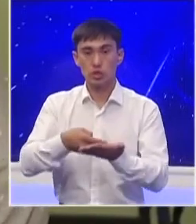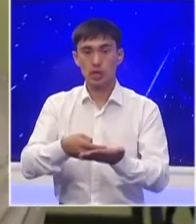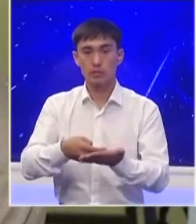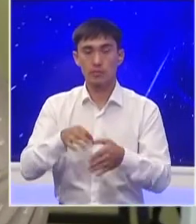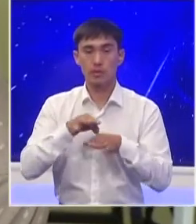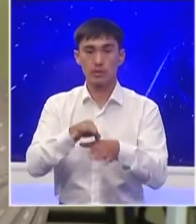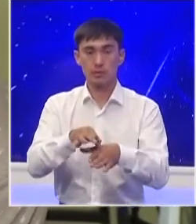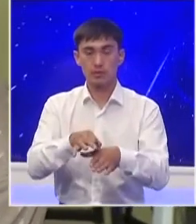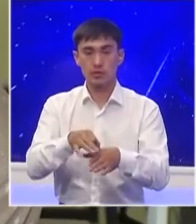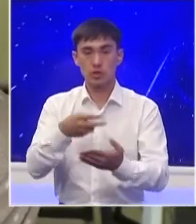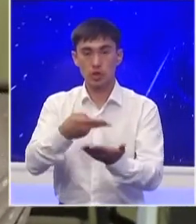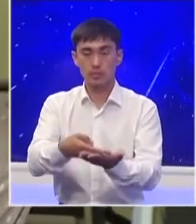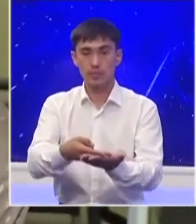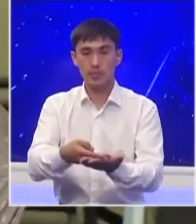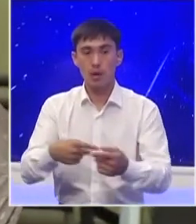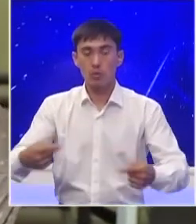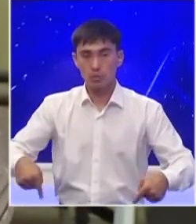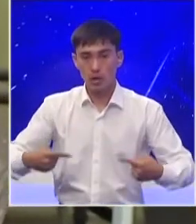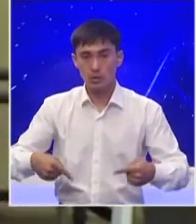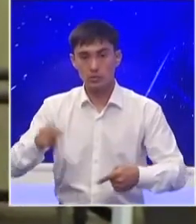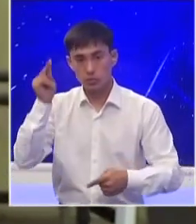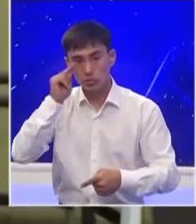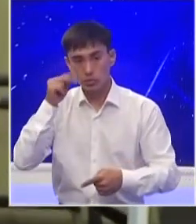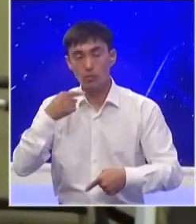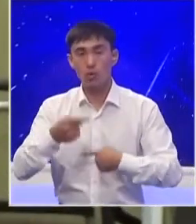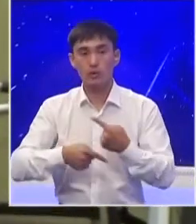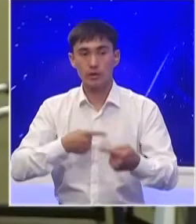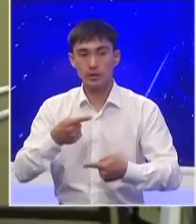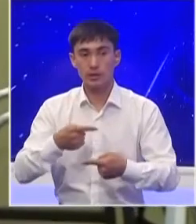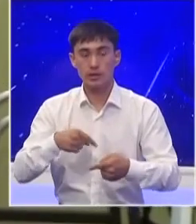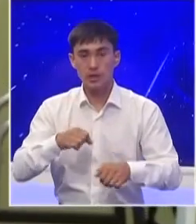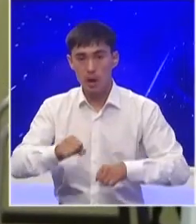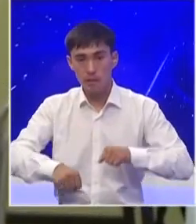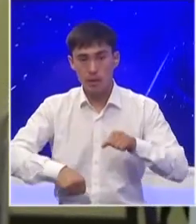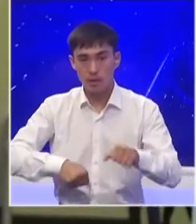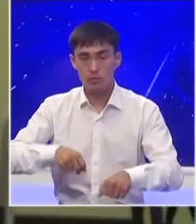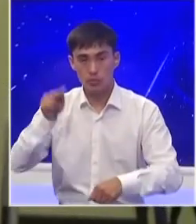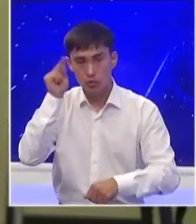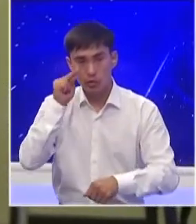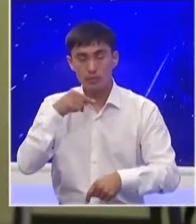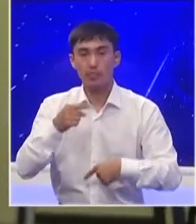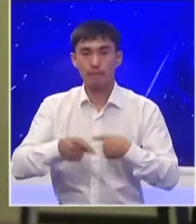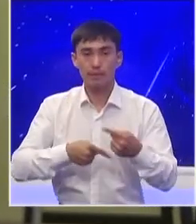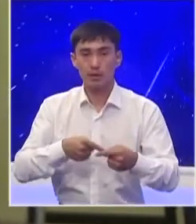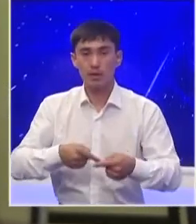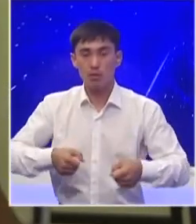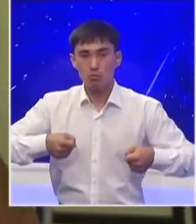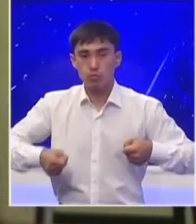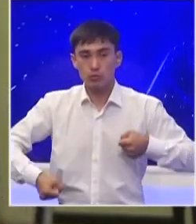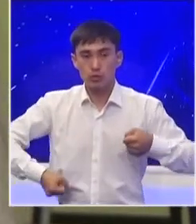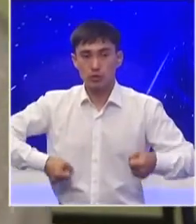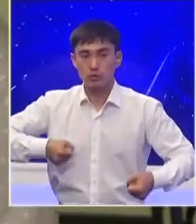Осыдан кейін коляскаға отырып үйрендім. Содан кейін еңбек жасап үйрендім. Сосын мен Брусияда жүріп